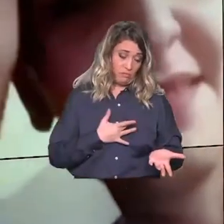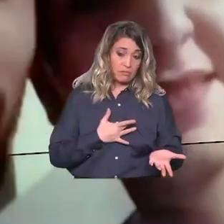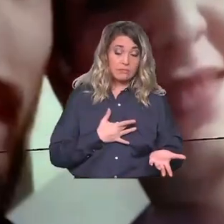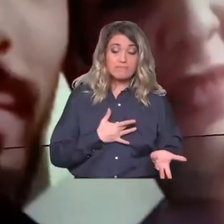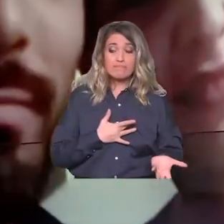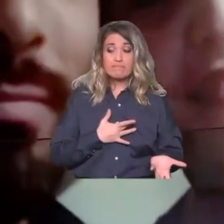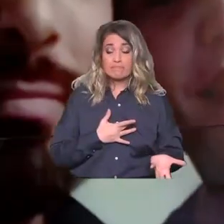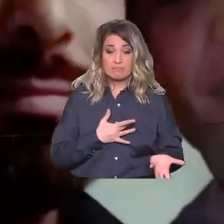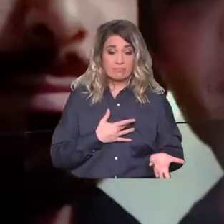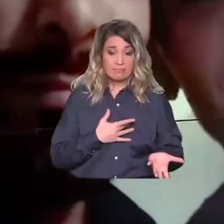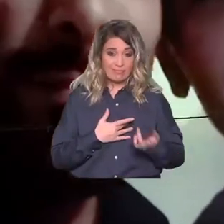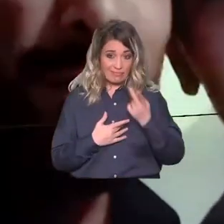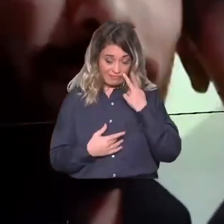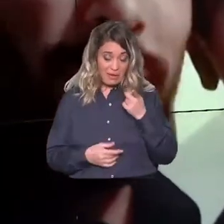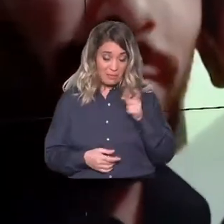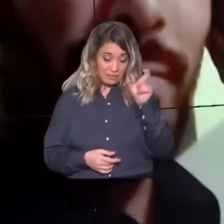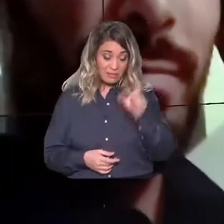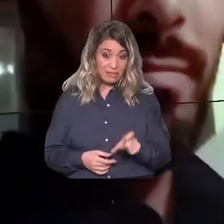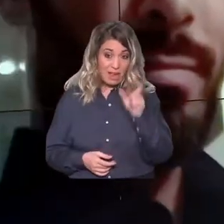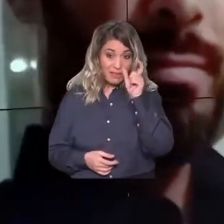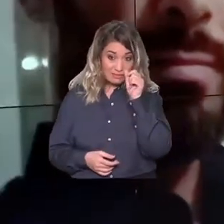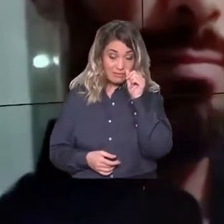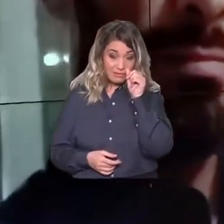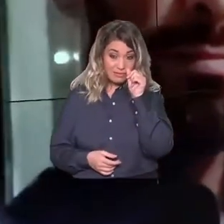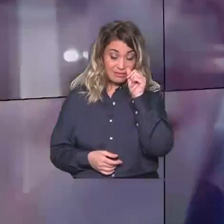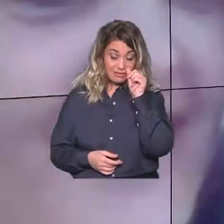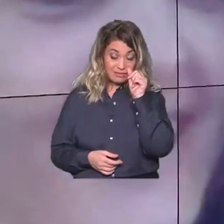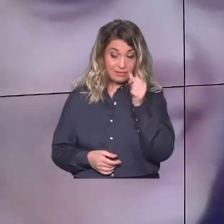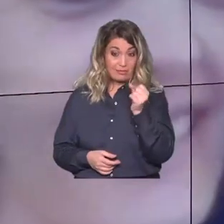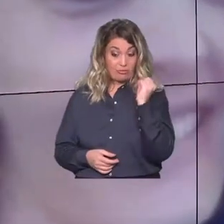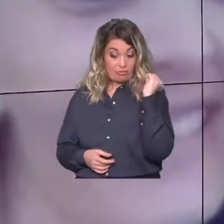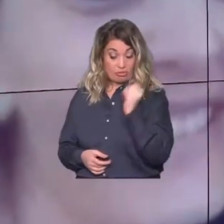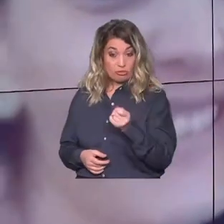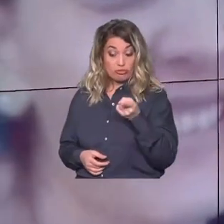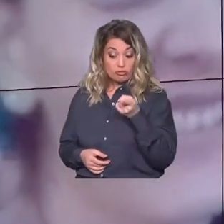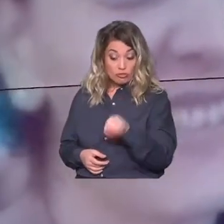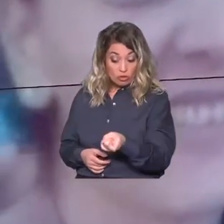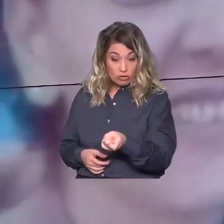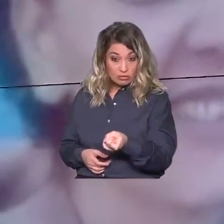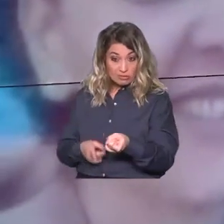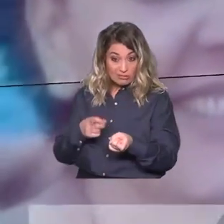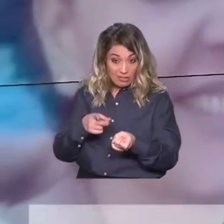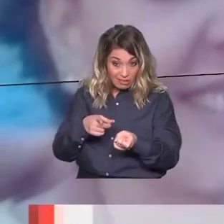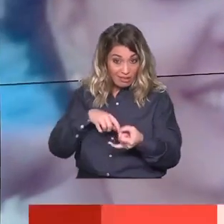ο οποίος δολοφονεί τη σύντροφό του και έγκυος στο παιδί